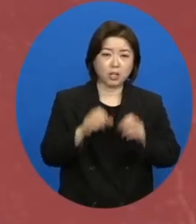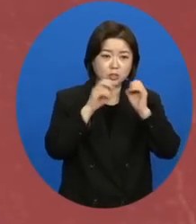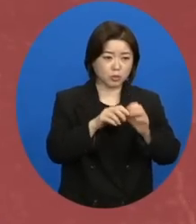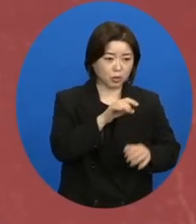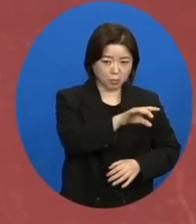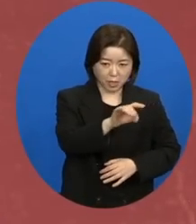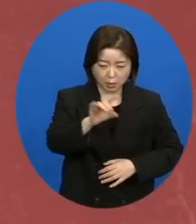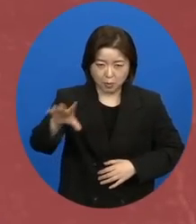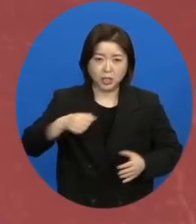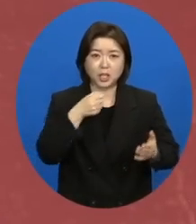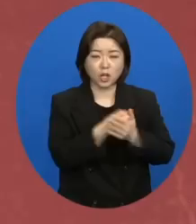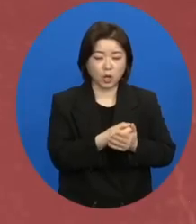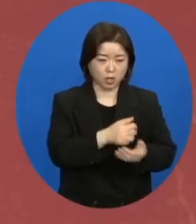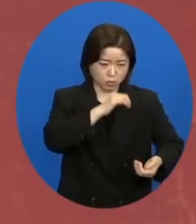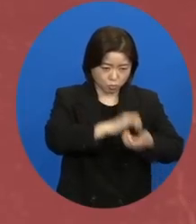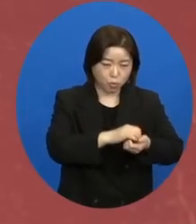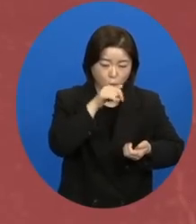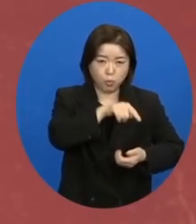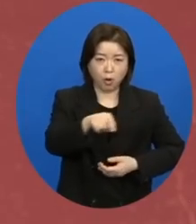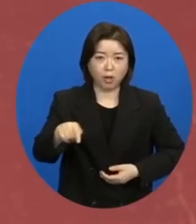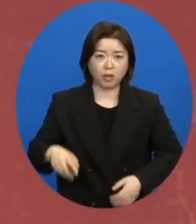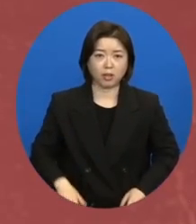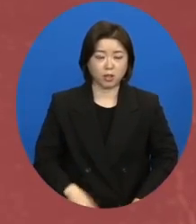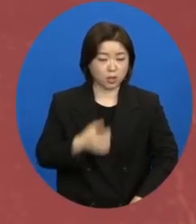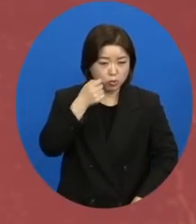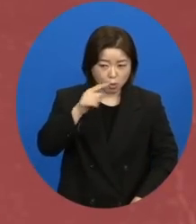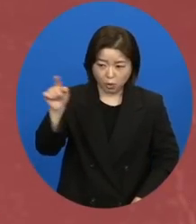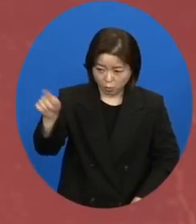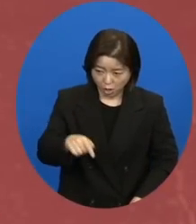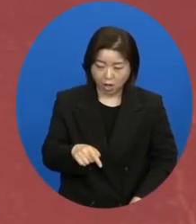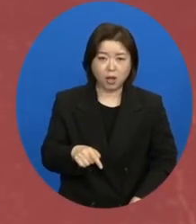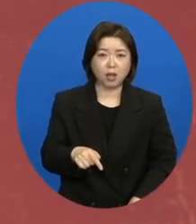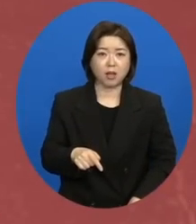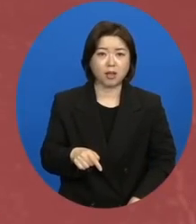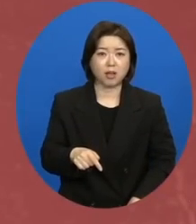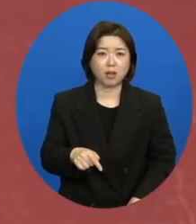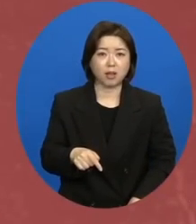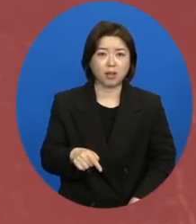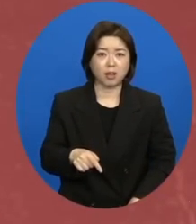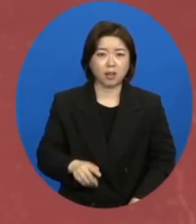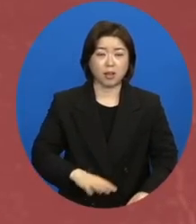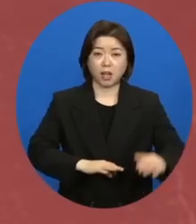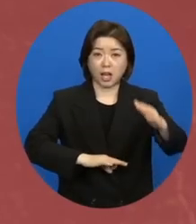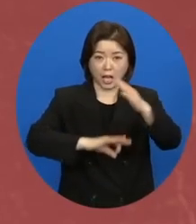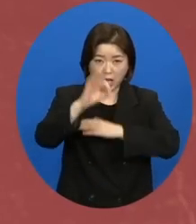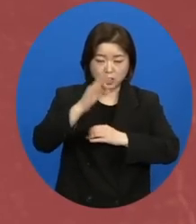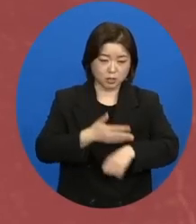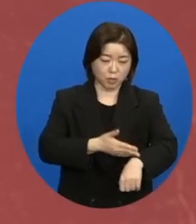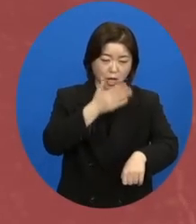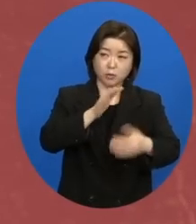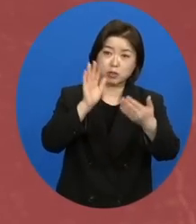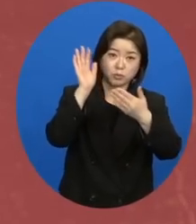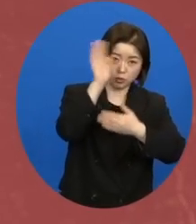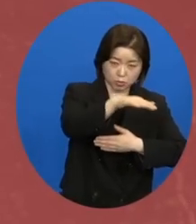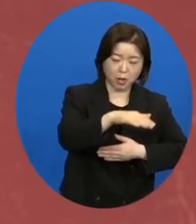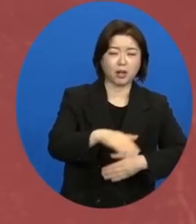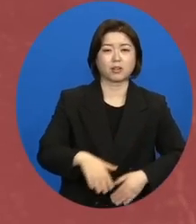선교회별로 정해져 있어. 6개월 만에 온 거야. 그래서 아침 9시